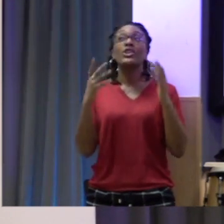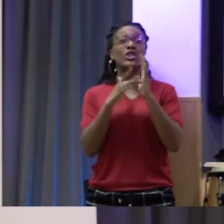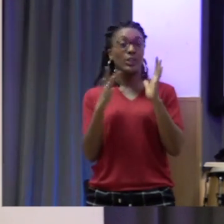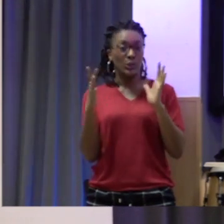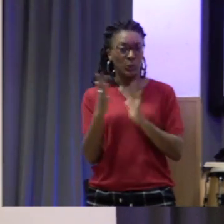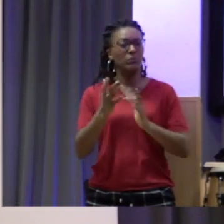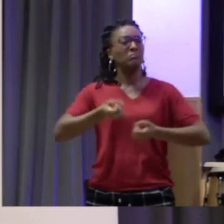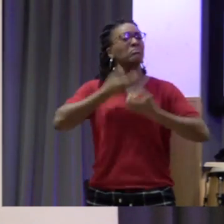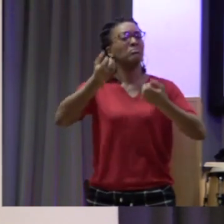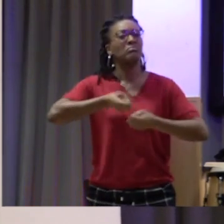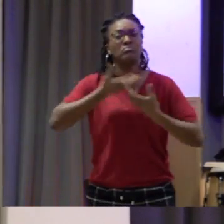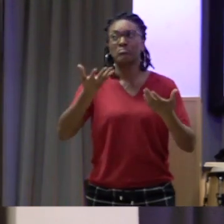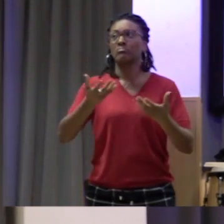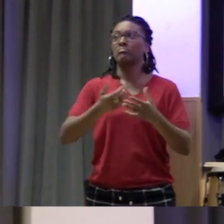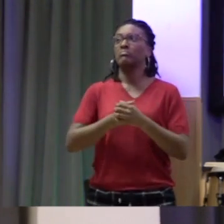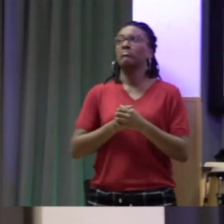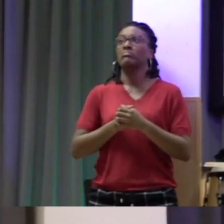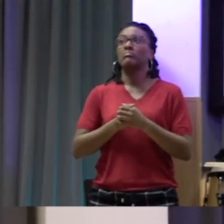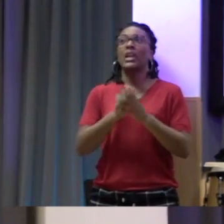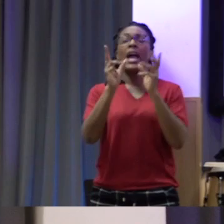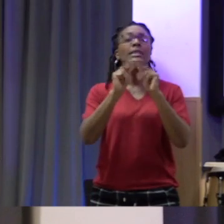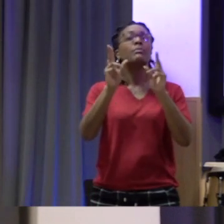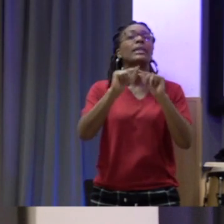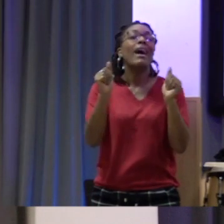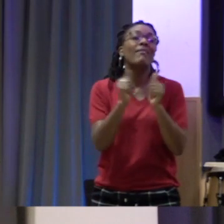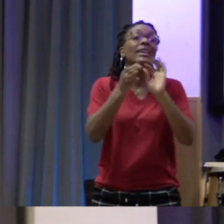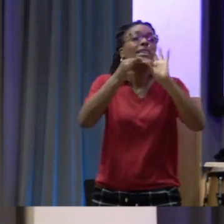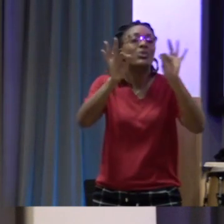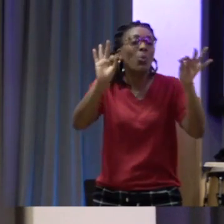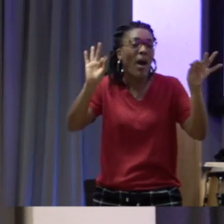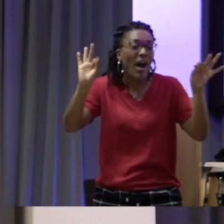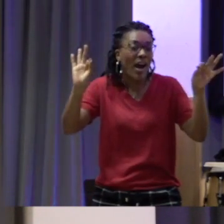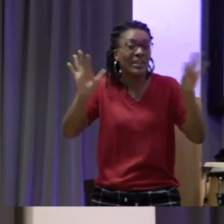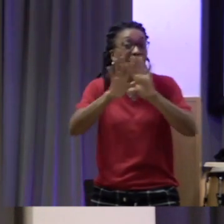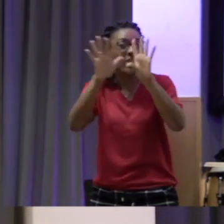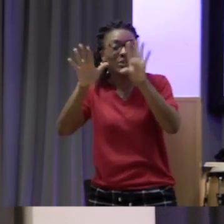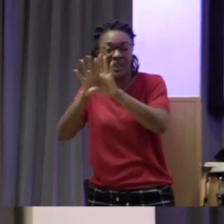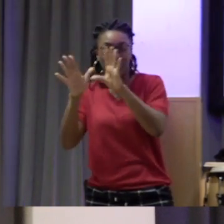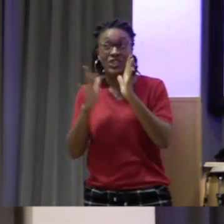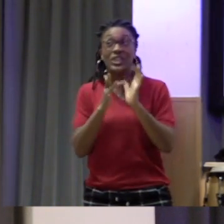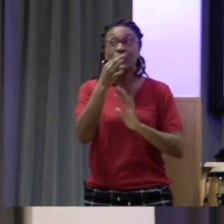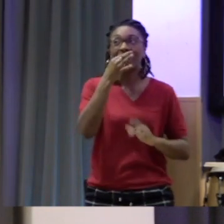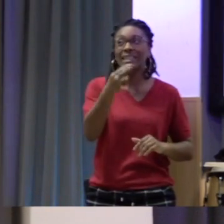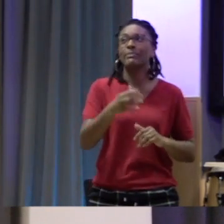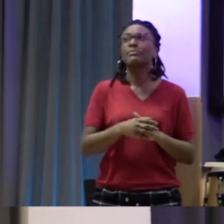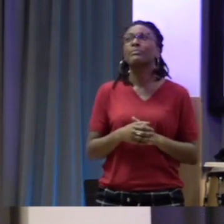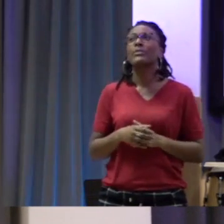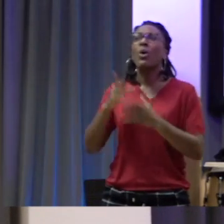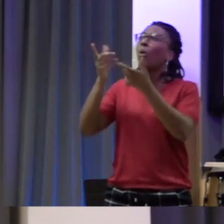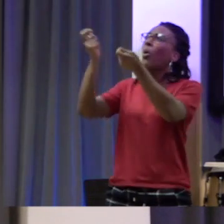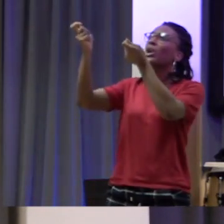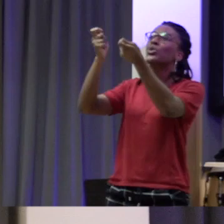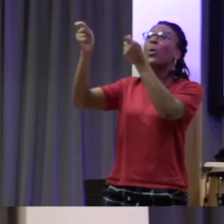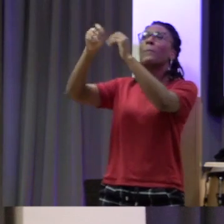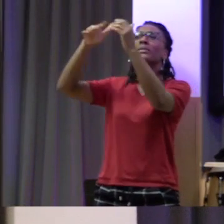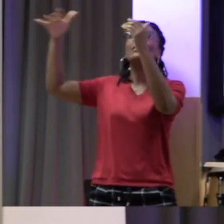Jésus, prenant la parole, leur parla de nouveau en parabole et il dit : le royaume des cieux